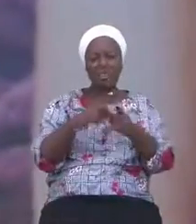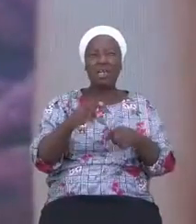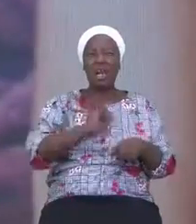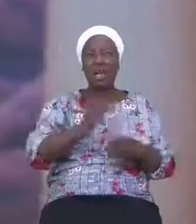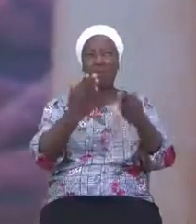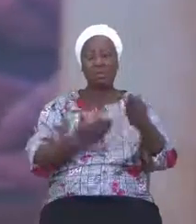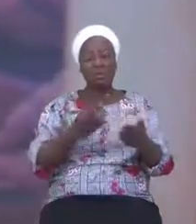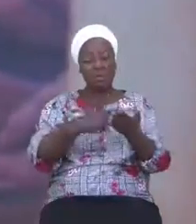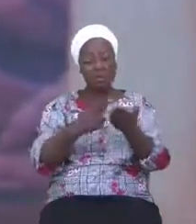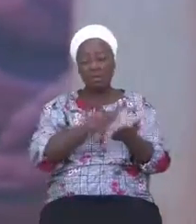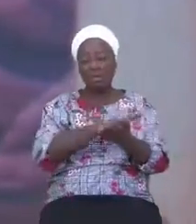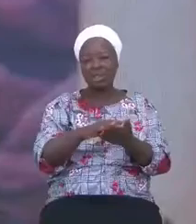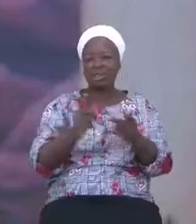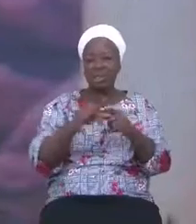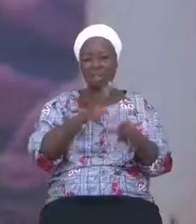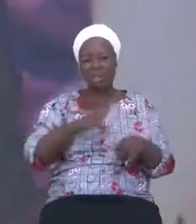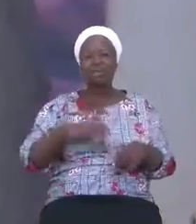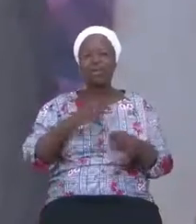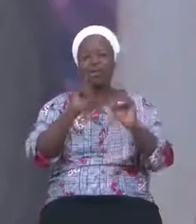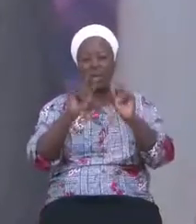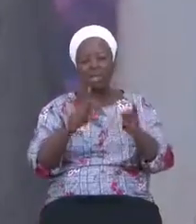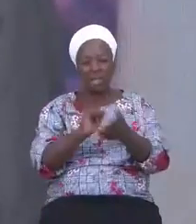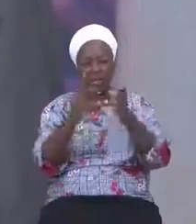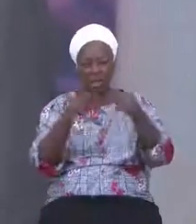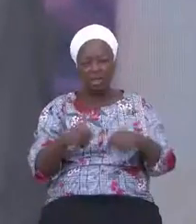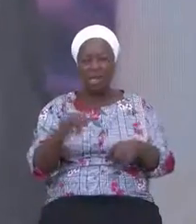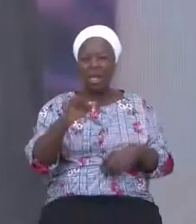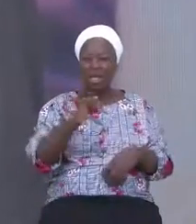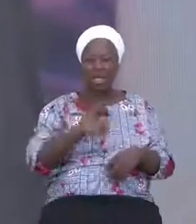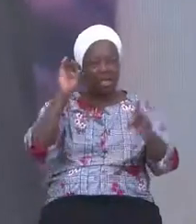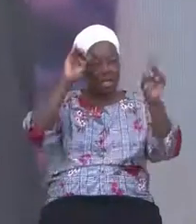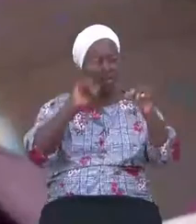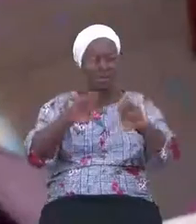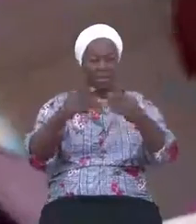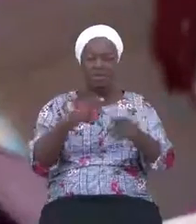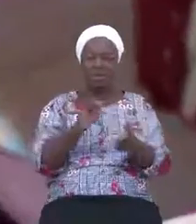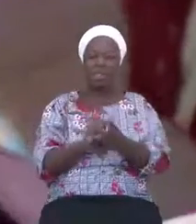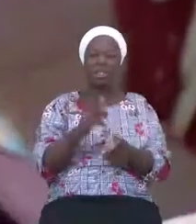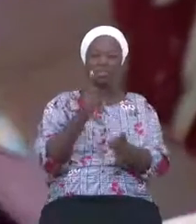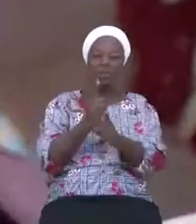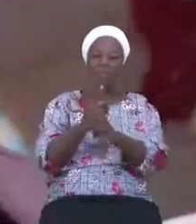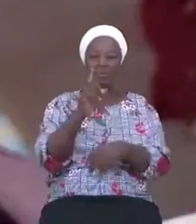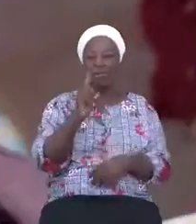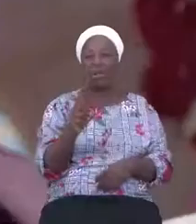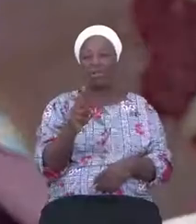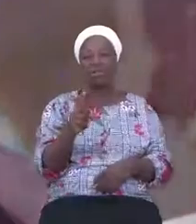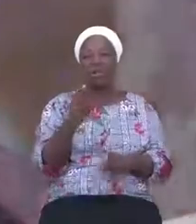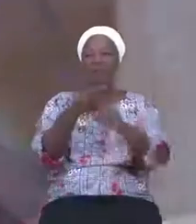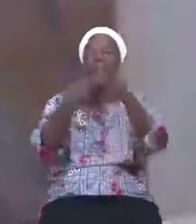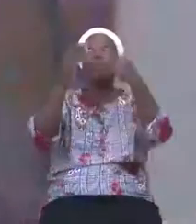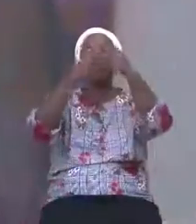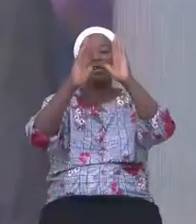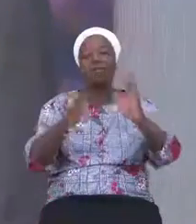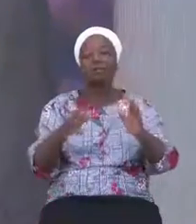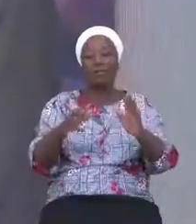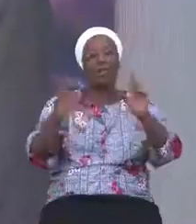justice. Christ dira, oh, tu es venu et il te donnera l'original du ciel. Il te